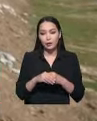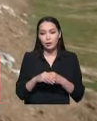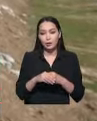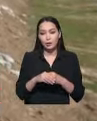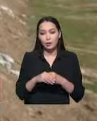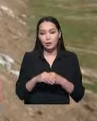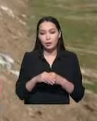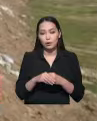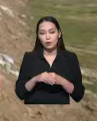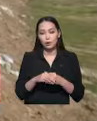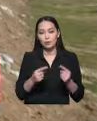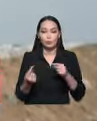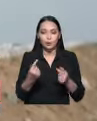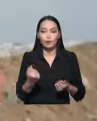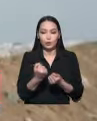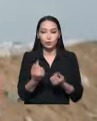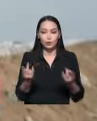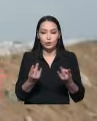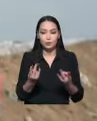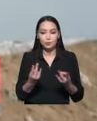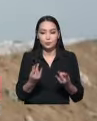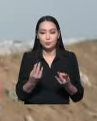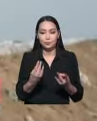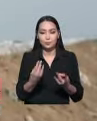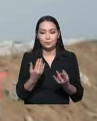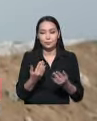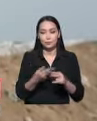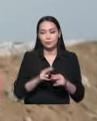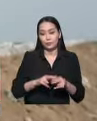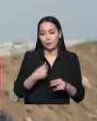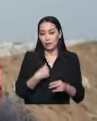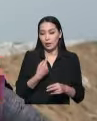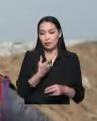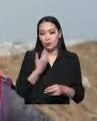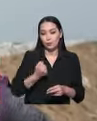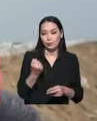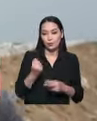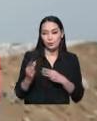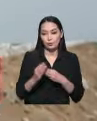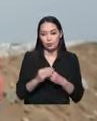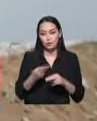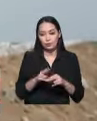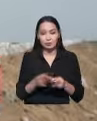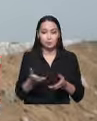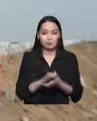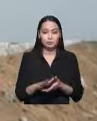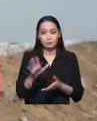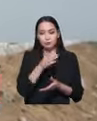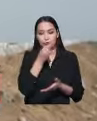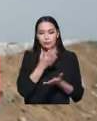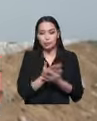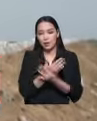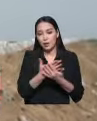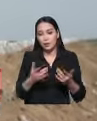өз бөлімімізге қолда жасау керек. Өзімен бірге келген бір досым ғана бар. Қалғанмен бәрі танысып, бәрі жақсы бала екен. Әртүрлі